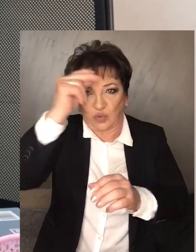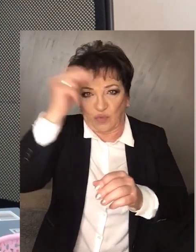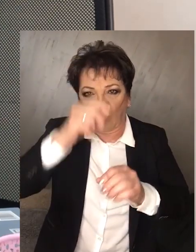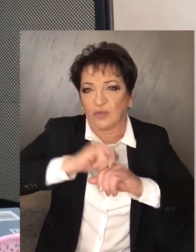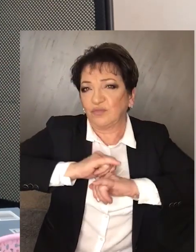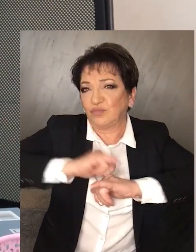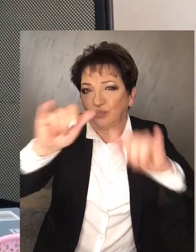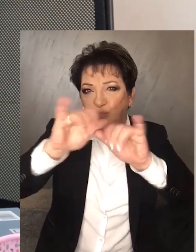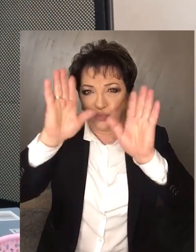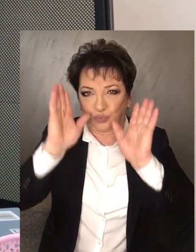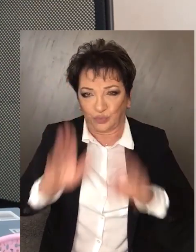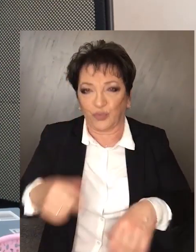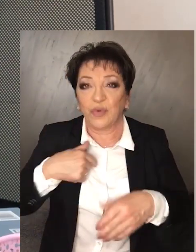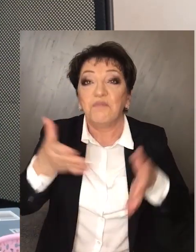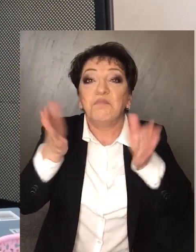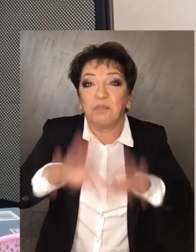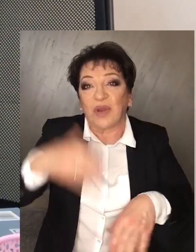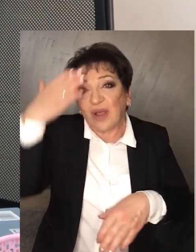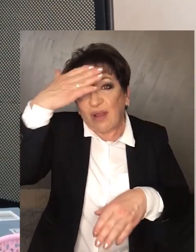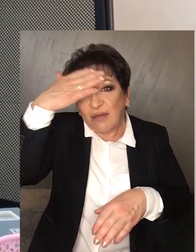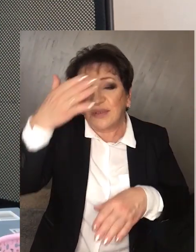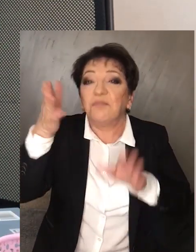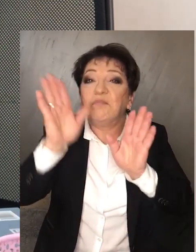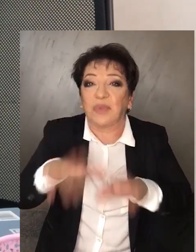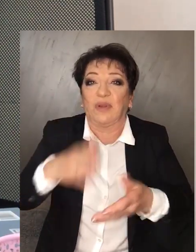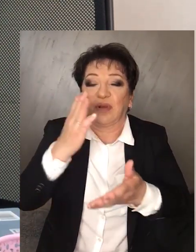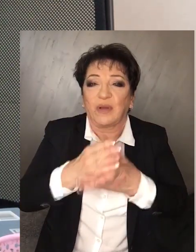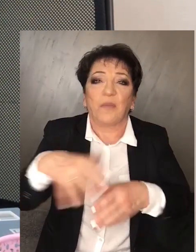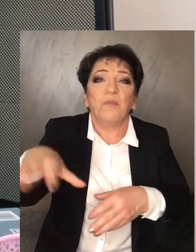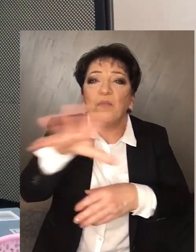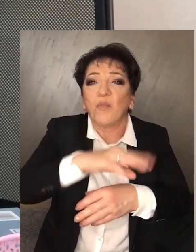անգլերեն, իմ միակ